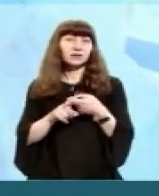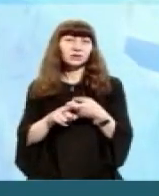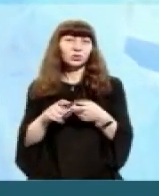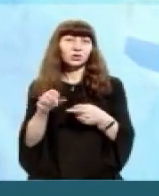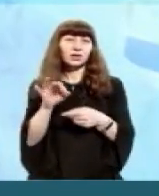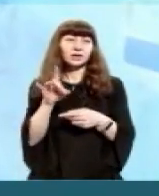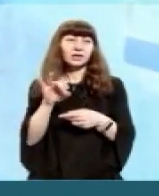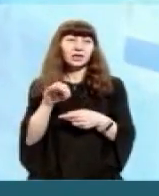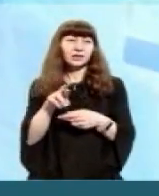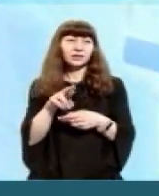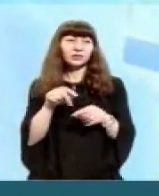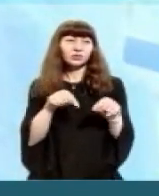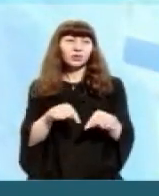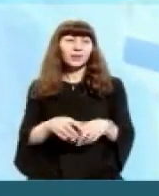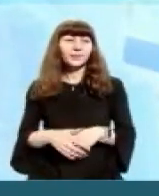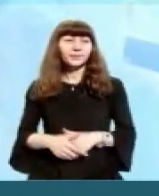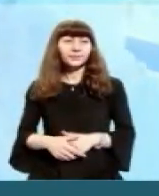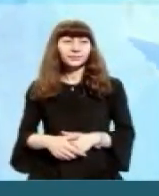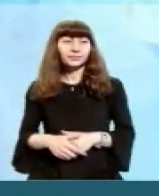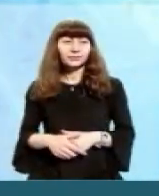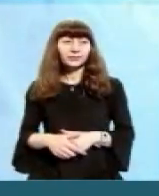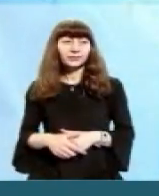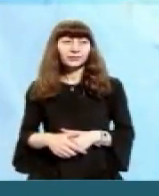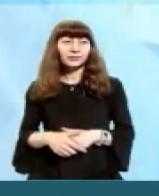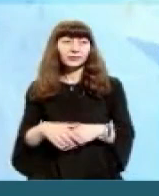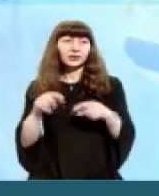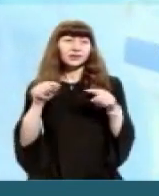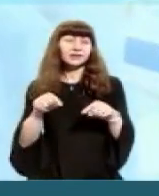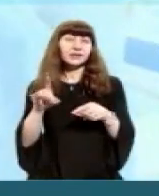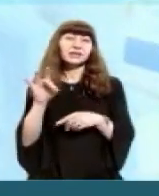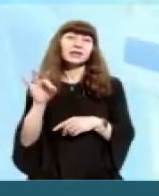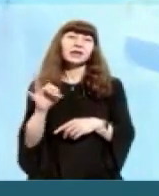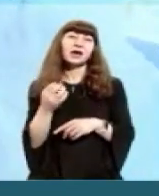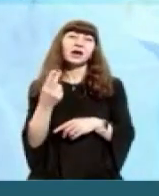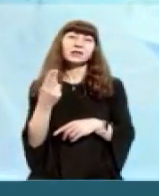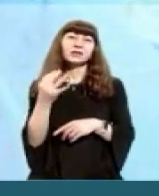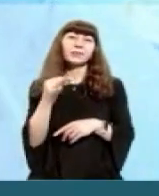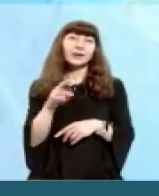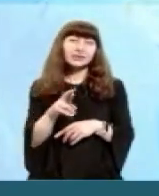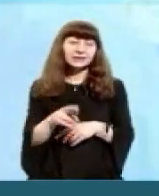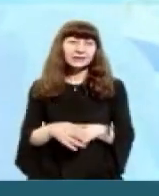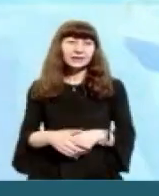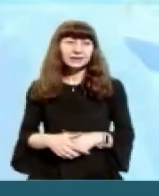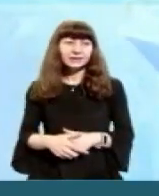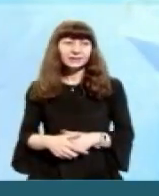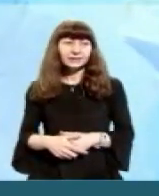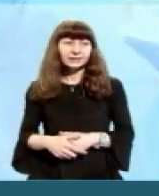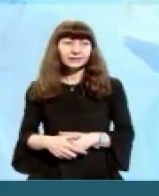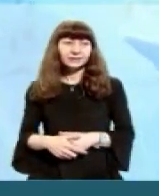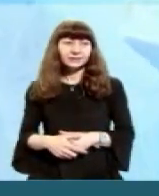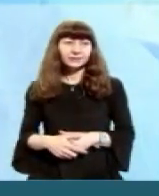отделение в инфекционный модульный центр. Вот сейчас мы находимся в зале, в принципе, реанимации, где будет непосредственно располагаться реанимационная служба